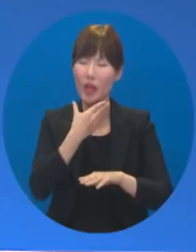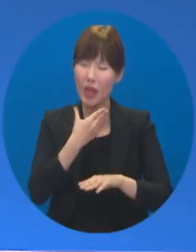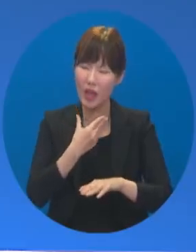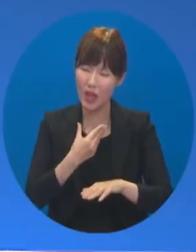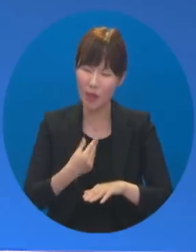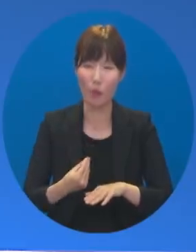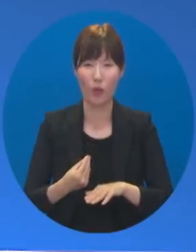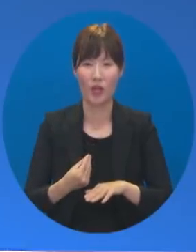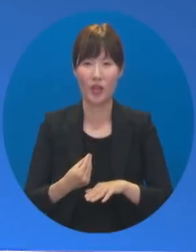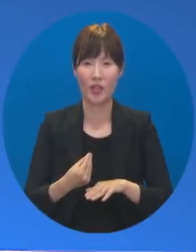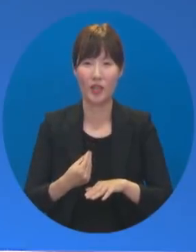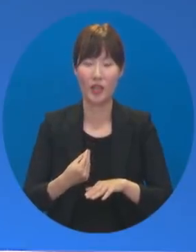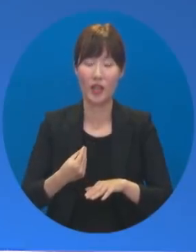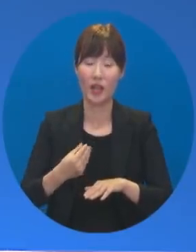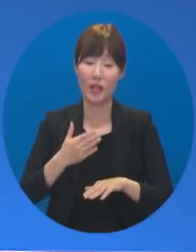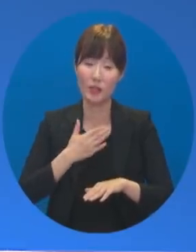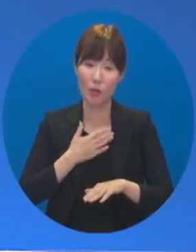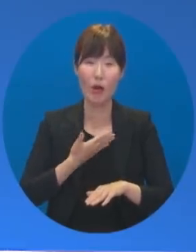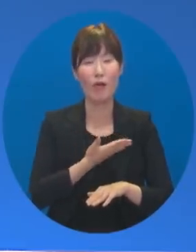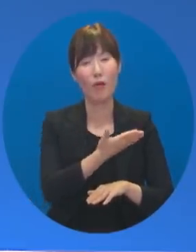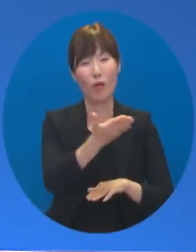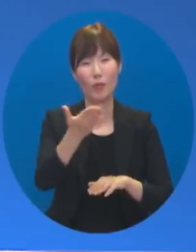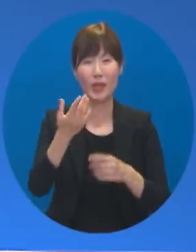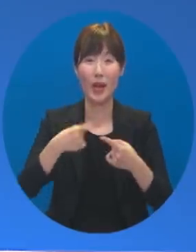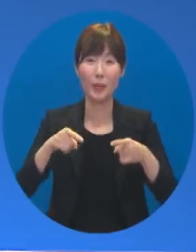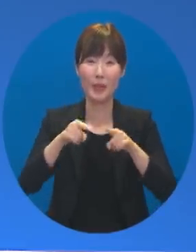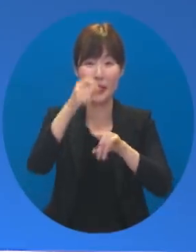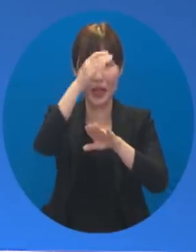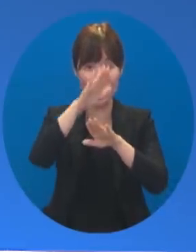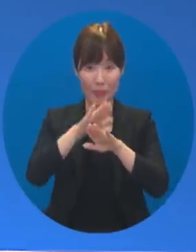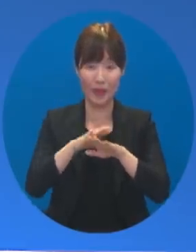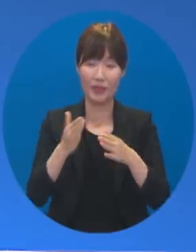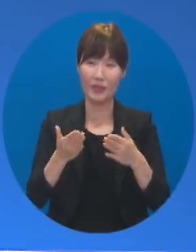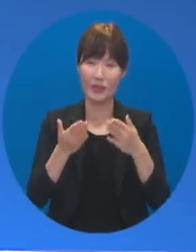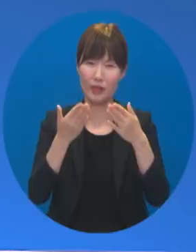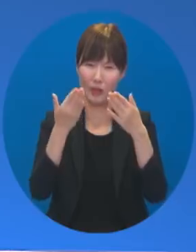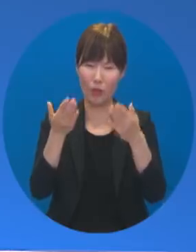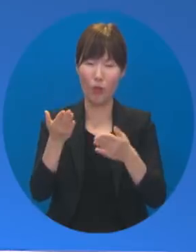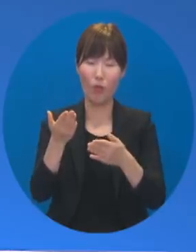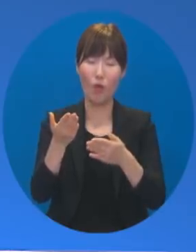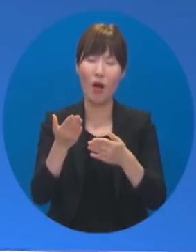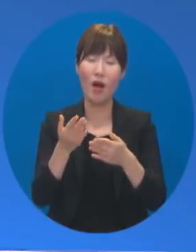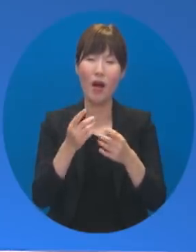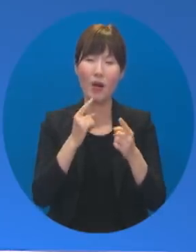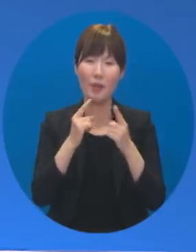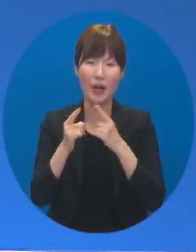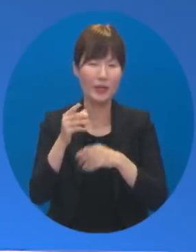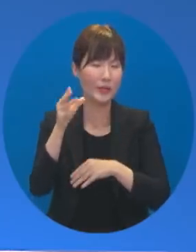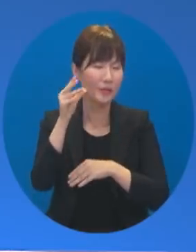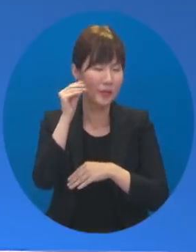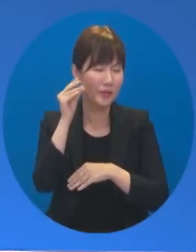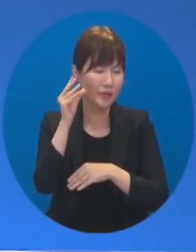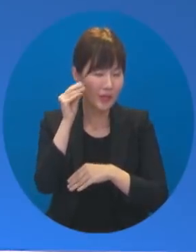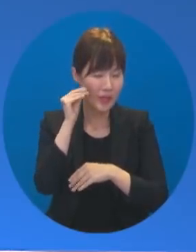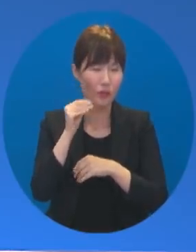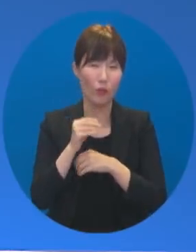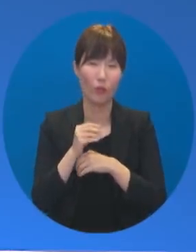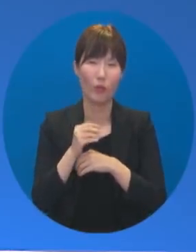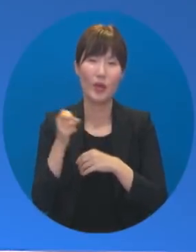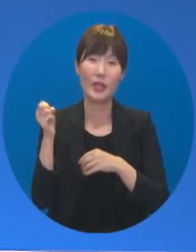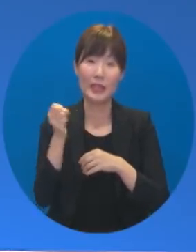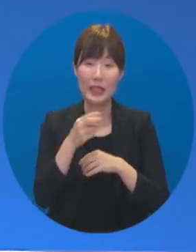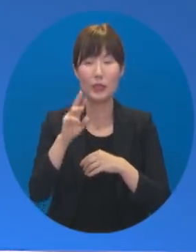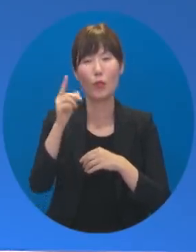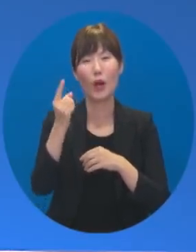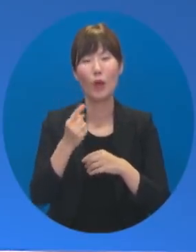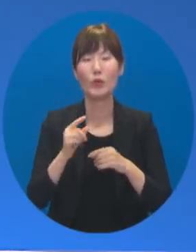순간에 저와 여러분들이 함께 예배하고 말씀 듣고 이런 것이 다시는 돌아오지 않을